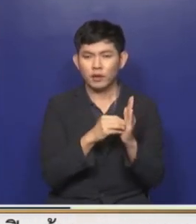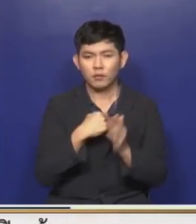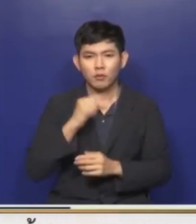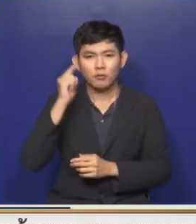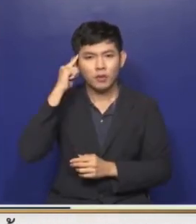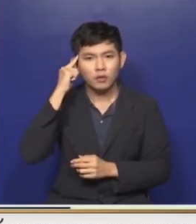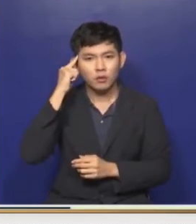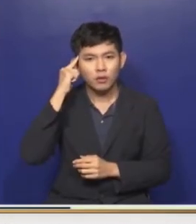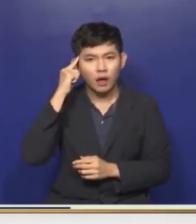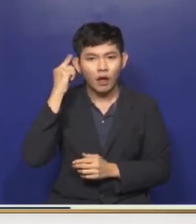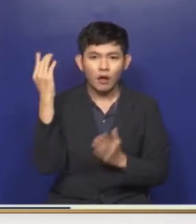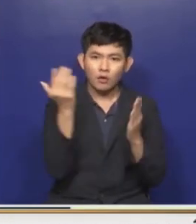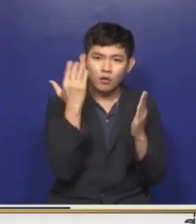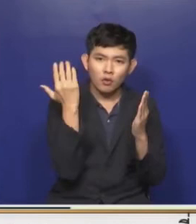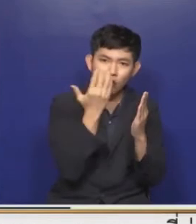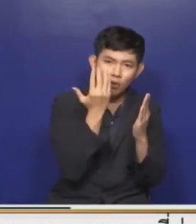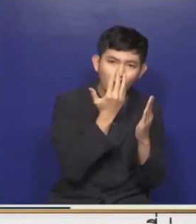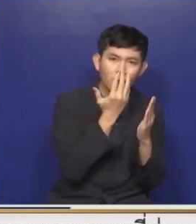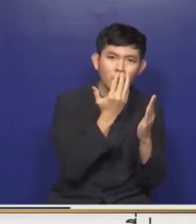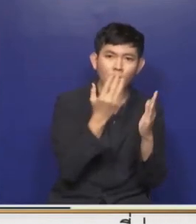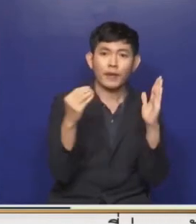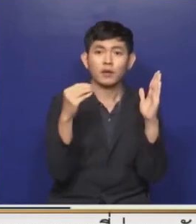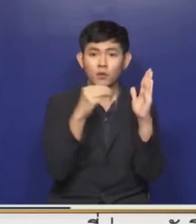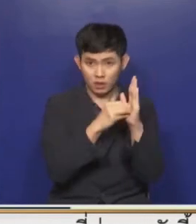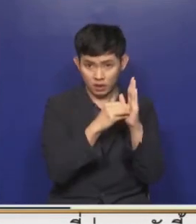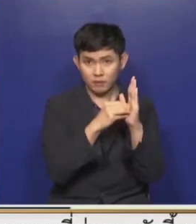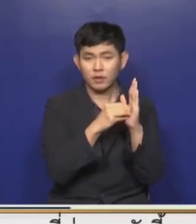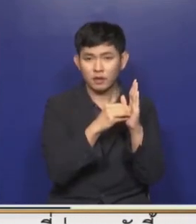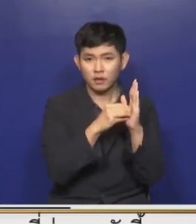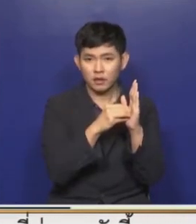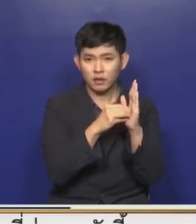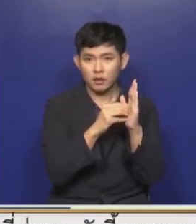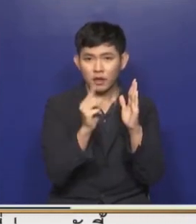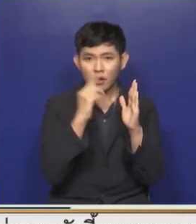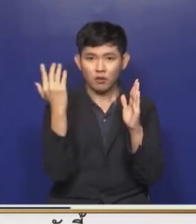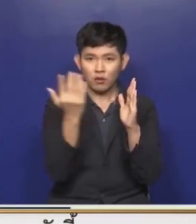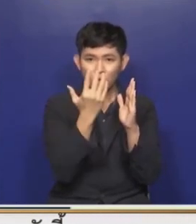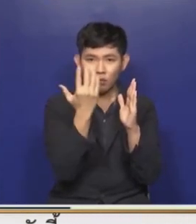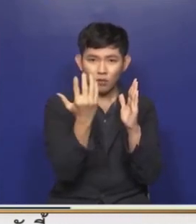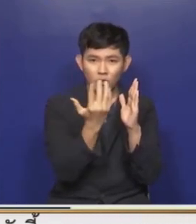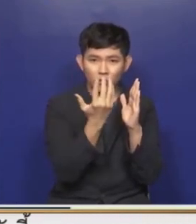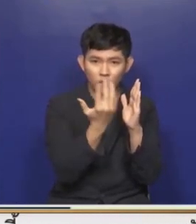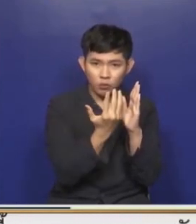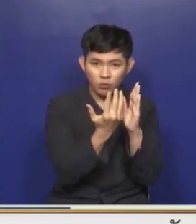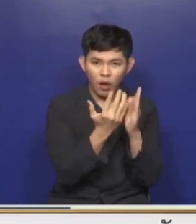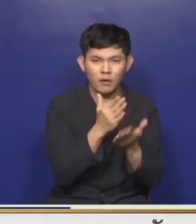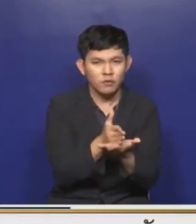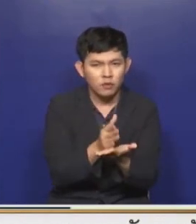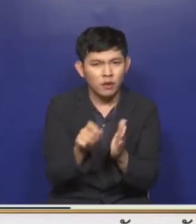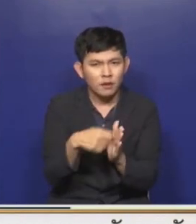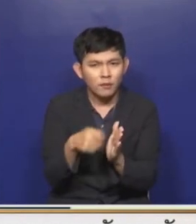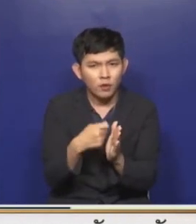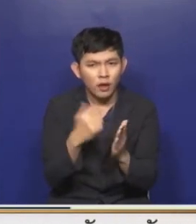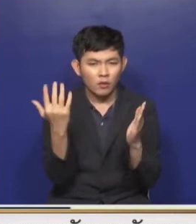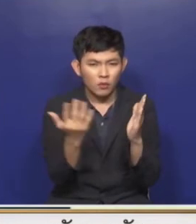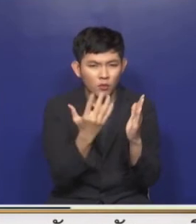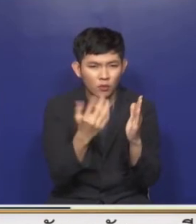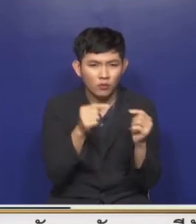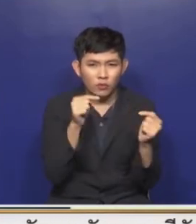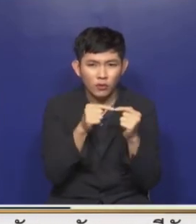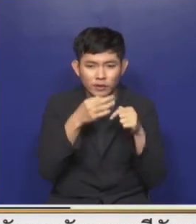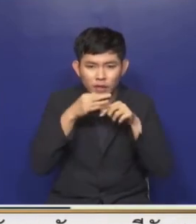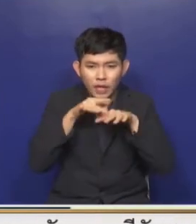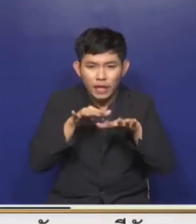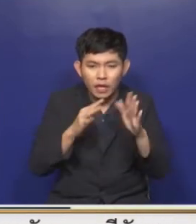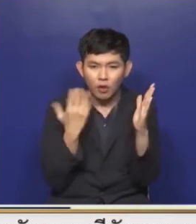ากรรมจะพดไปที่ไหนก็แล้แต่พอมาถึงทกรงเทมหาน Linksไมจะหดพัดอาจเป็นเหตุว่าเพามลมทะ λέะึมาด